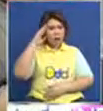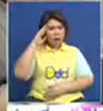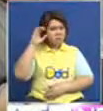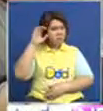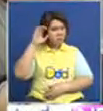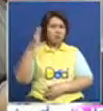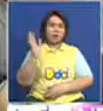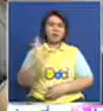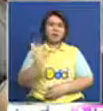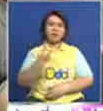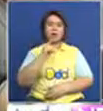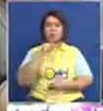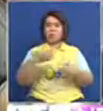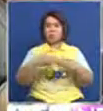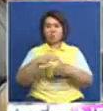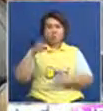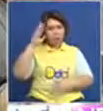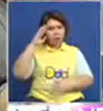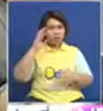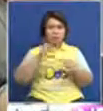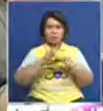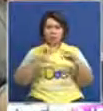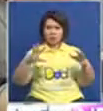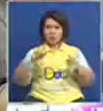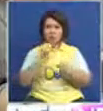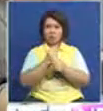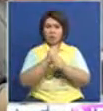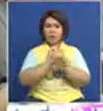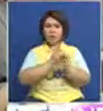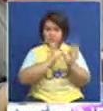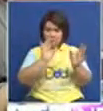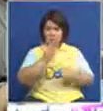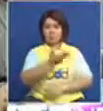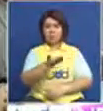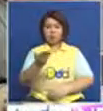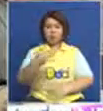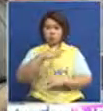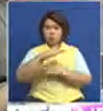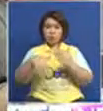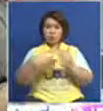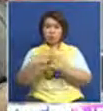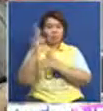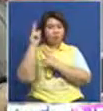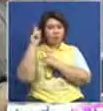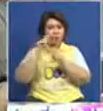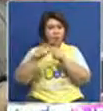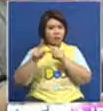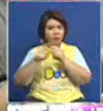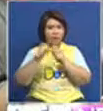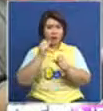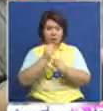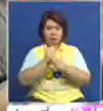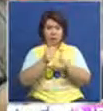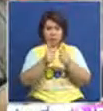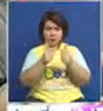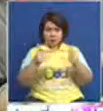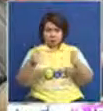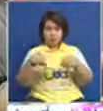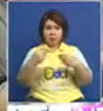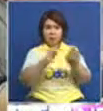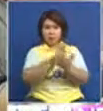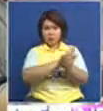ม่เกี่ยวข้องมีการทำงานอย่างโปร่งใสขอความร่วมมือทุกคนและสื่อมวลชนนำเสนอสิ่งที่ดีเพื่อประเทศชาติ